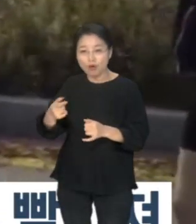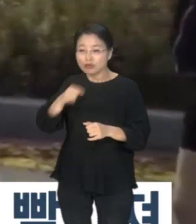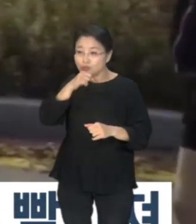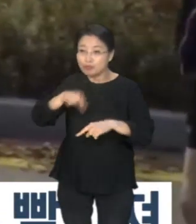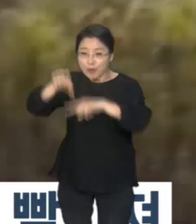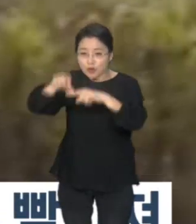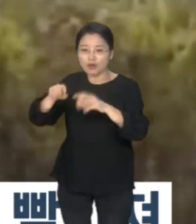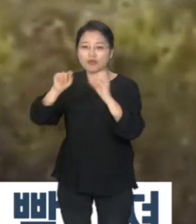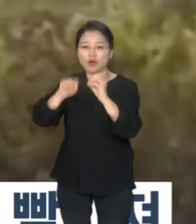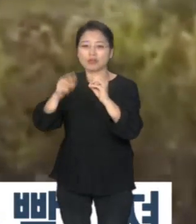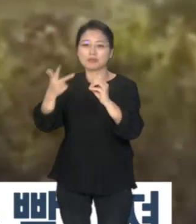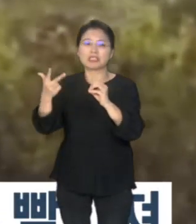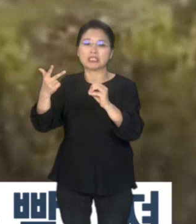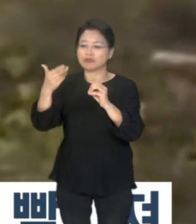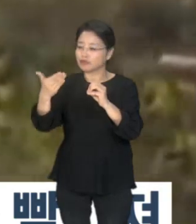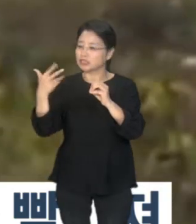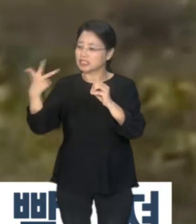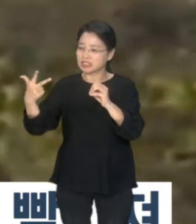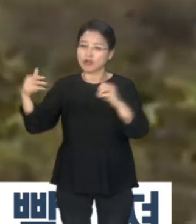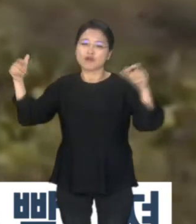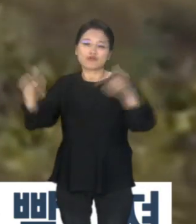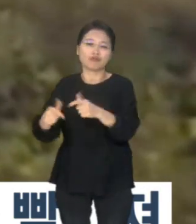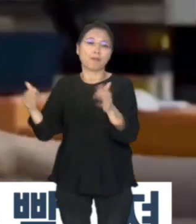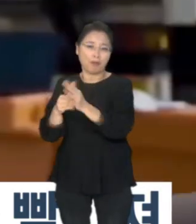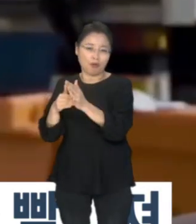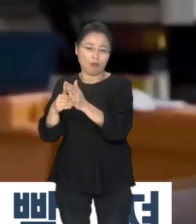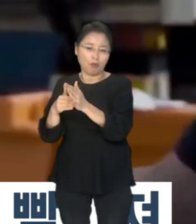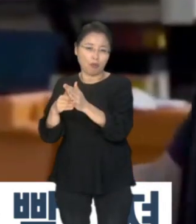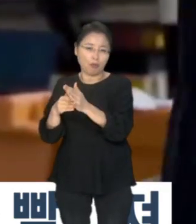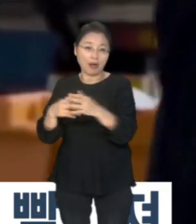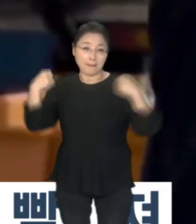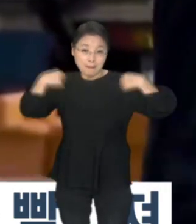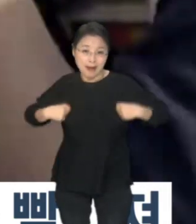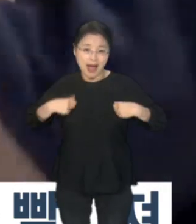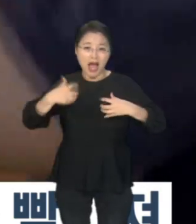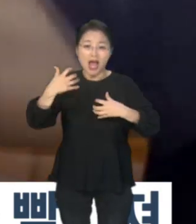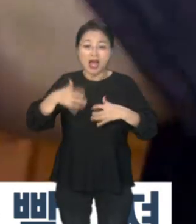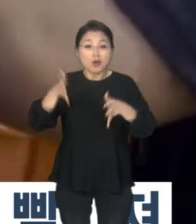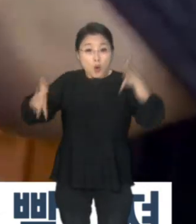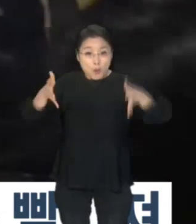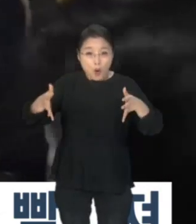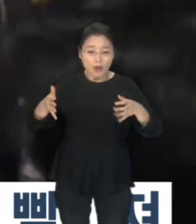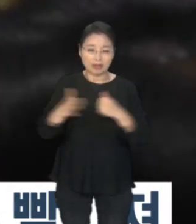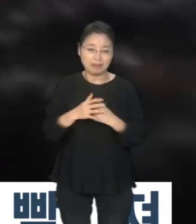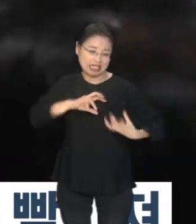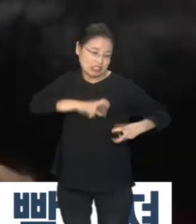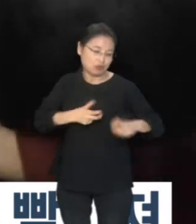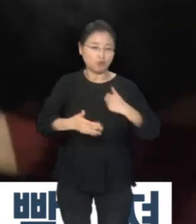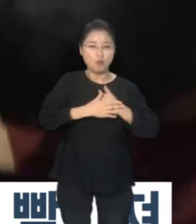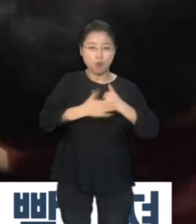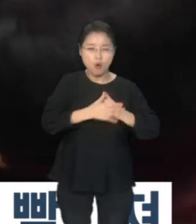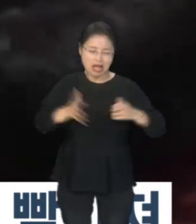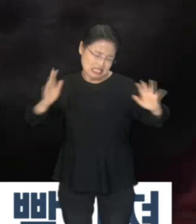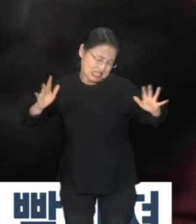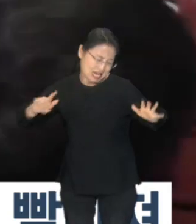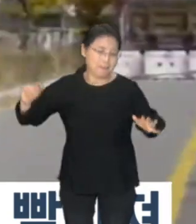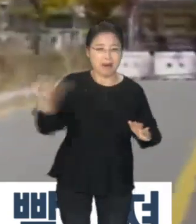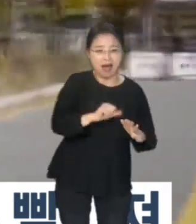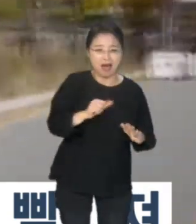평균 0.97초 단축하는 데 성공했습니다. 착용한 로봇 슈트가 근육을 보조해 추진력을 높여준